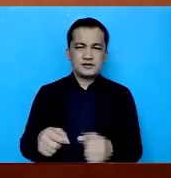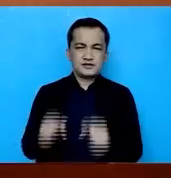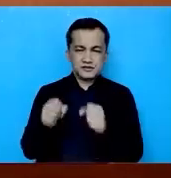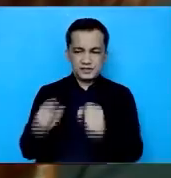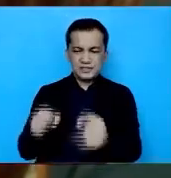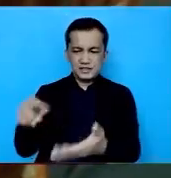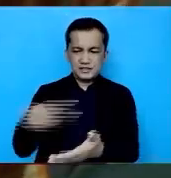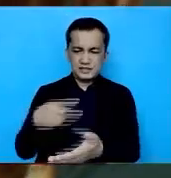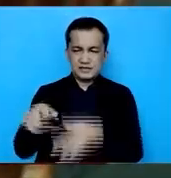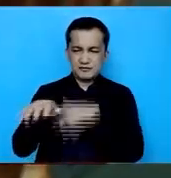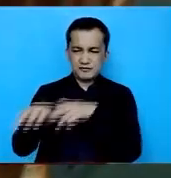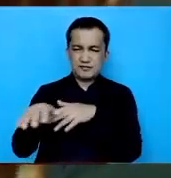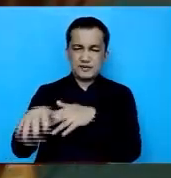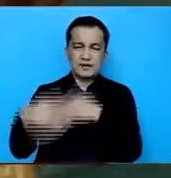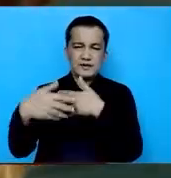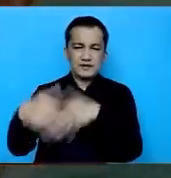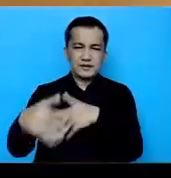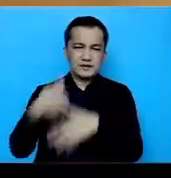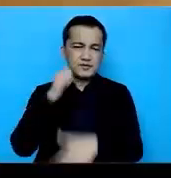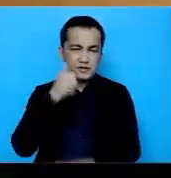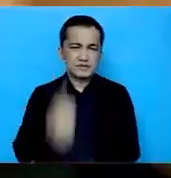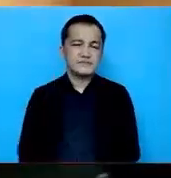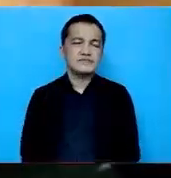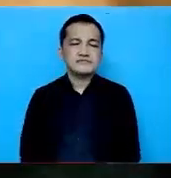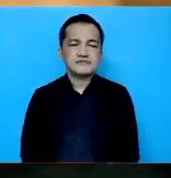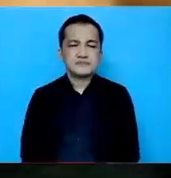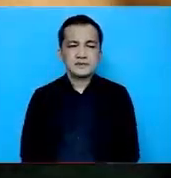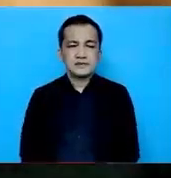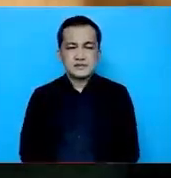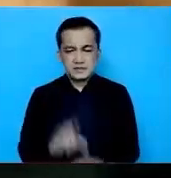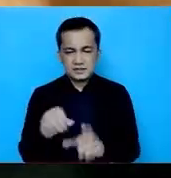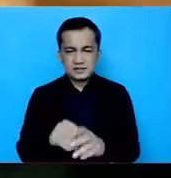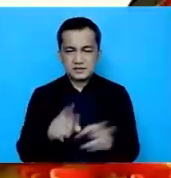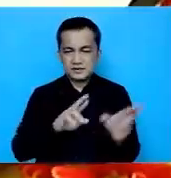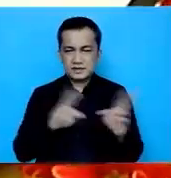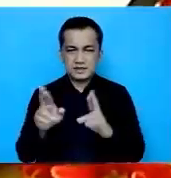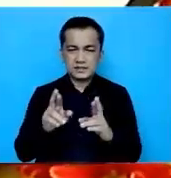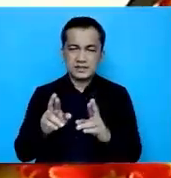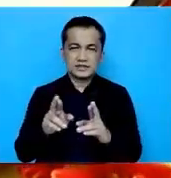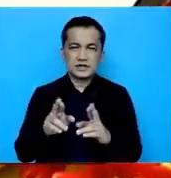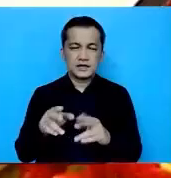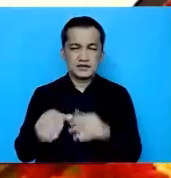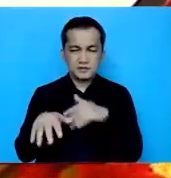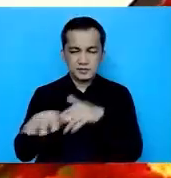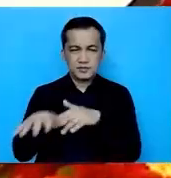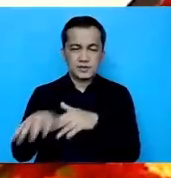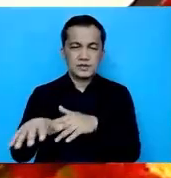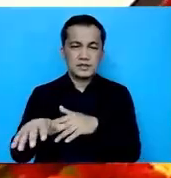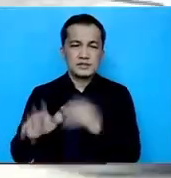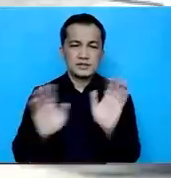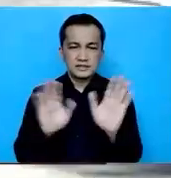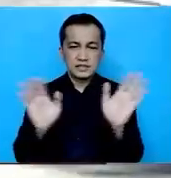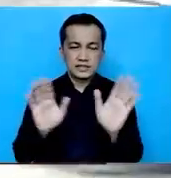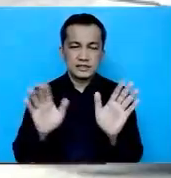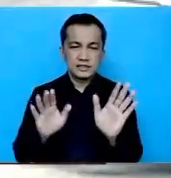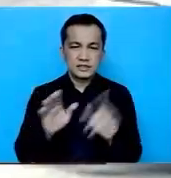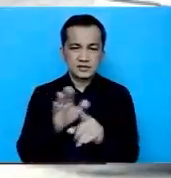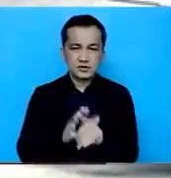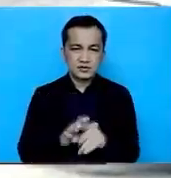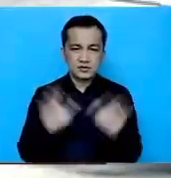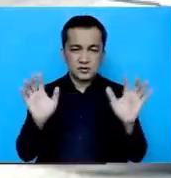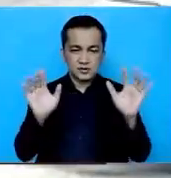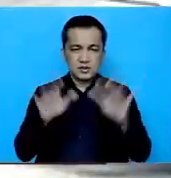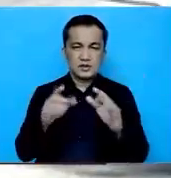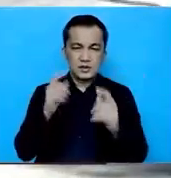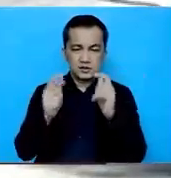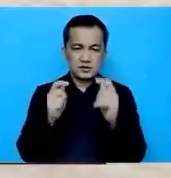bukas. Kasado na rin ang mga sasali sa Grand Float Parade sa Linggo. Unti-unti na rin dumaragsa ang mga turista para